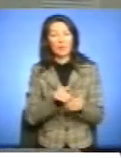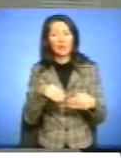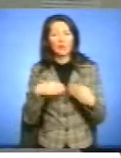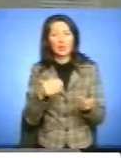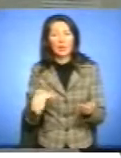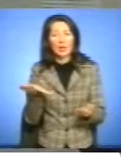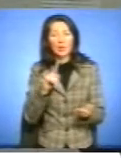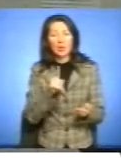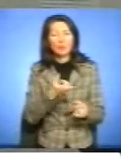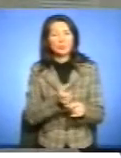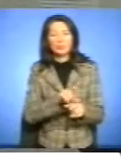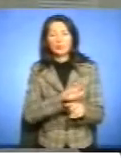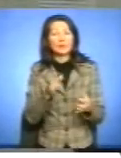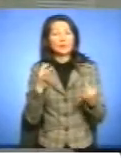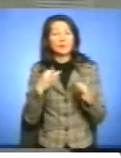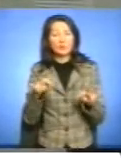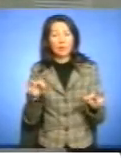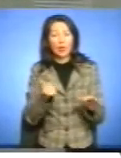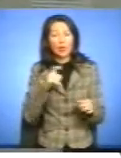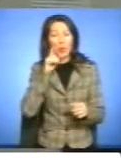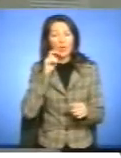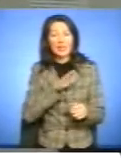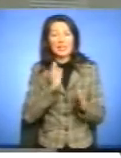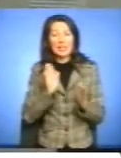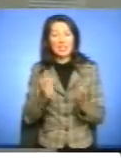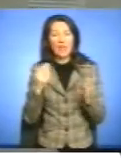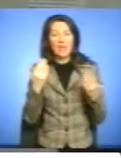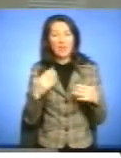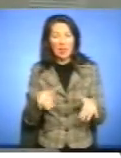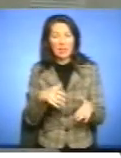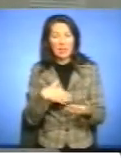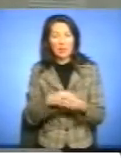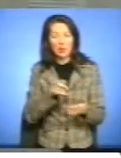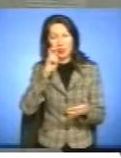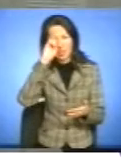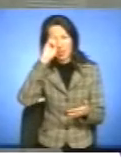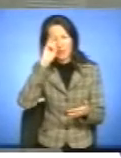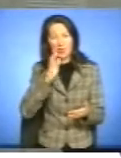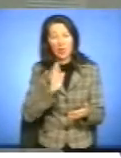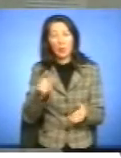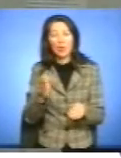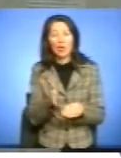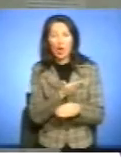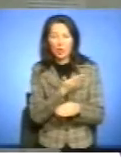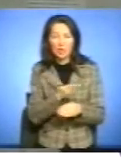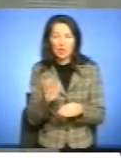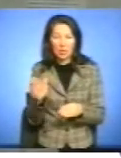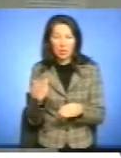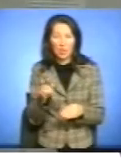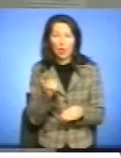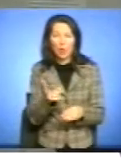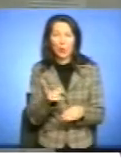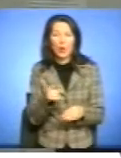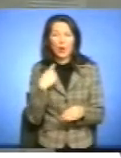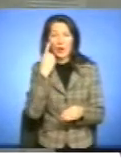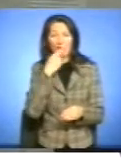більше не допустити того, щоб Україна не лише втратила свою державність, діяльність, а була і роз'єднана. Тому,